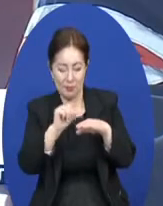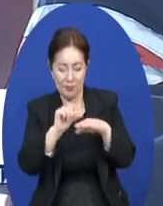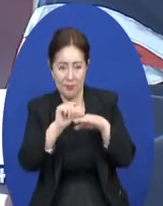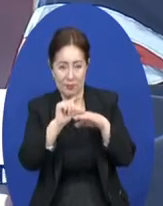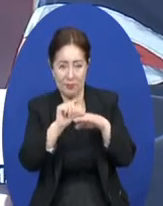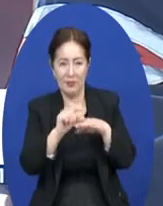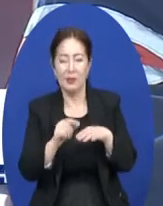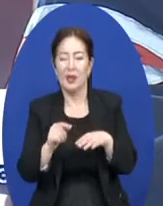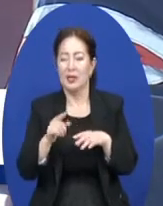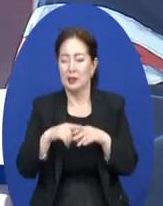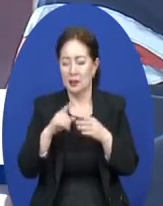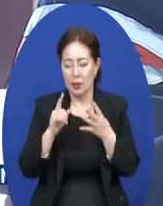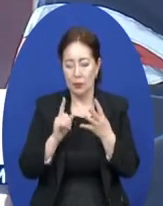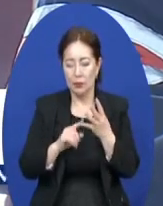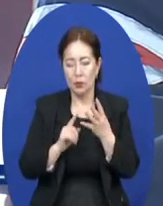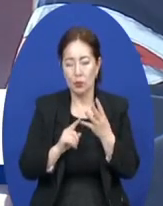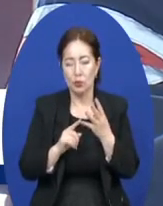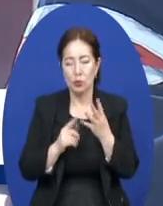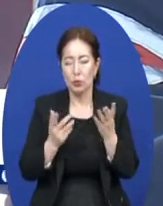дөрөвдүгээр төрөл нь болохоор